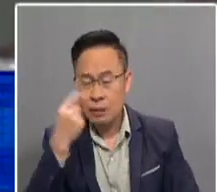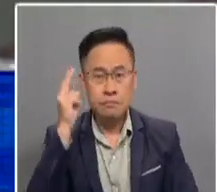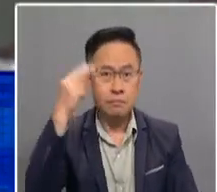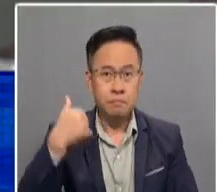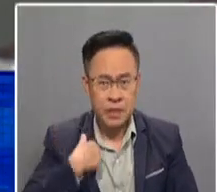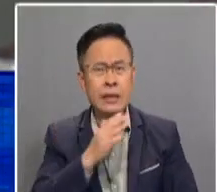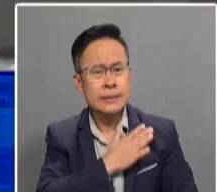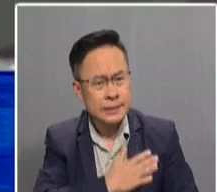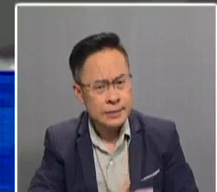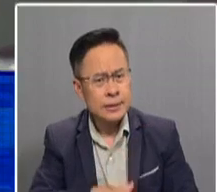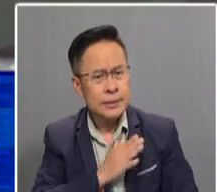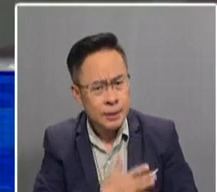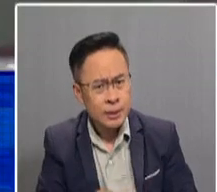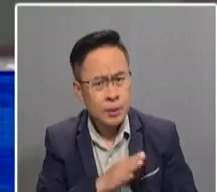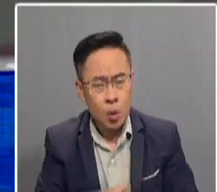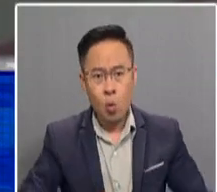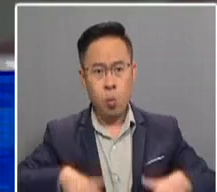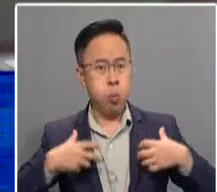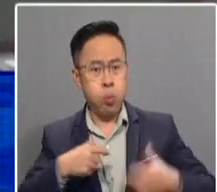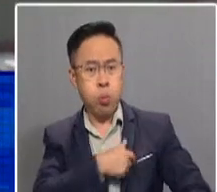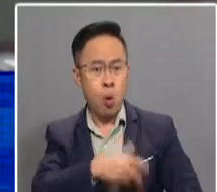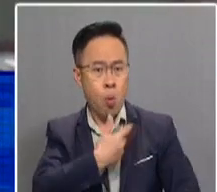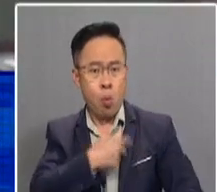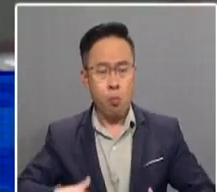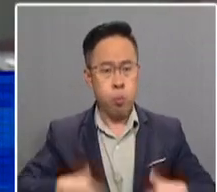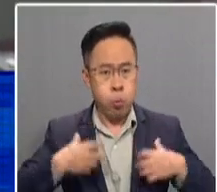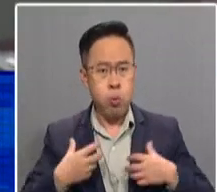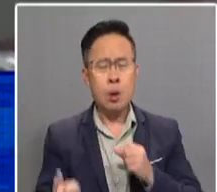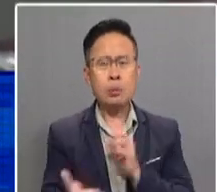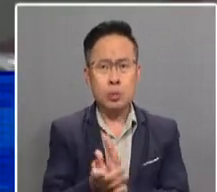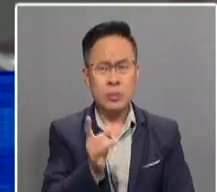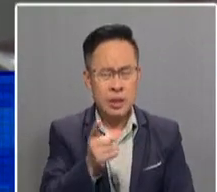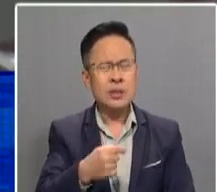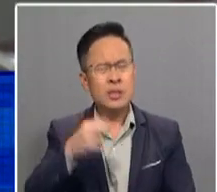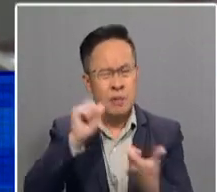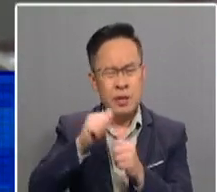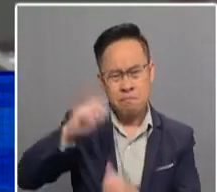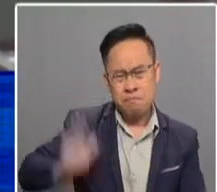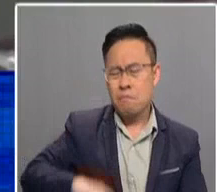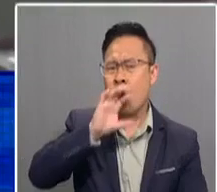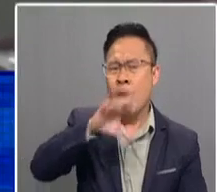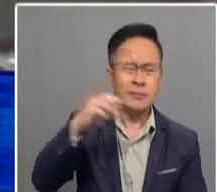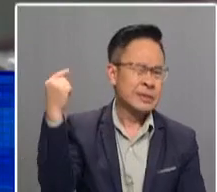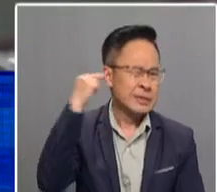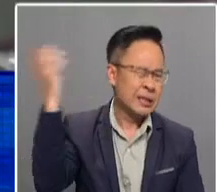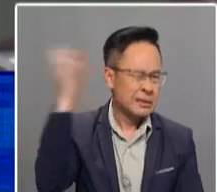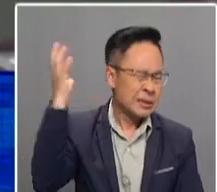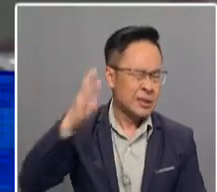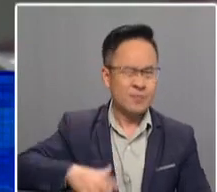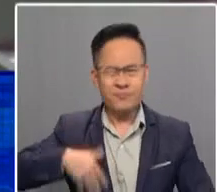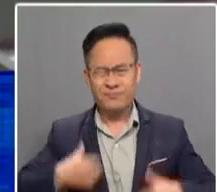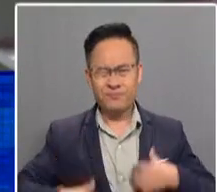เนี่ยเพราะว่าใจร้อนความใจร้อนของตัวเองแท้ๆเลยนะคือบางทีเรื่องแค่นี้เนี่ยเข้าใจว่ารำคาญแต่ไม่ถึงกับขนาดที่ว่าต้